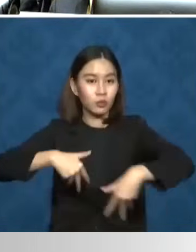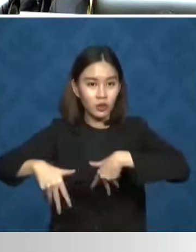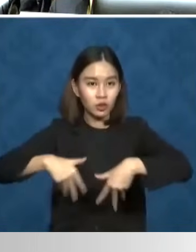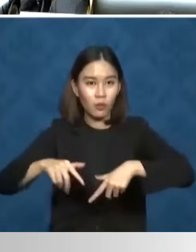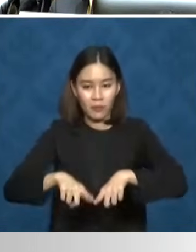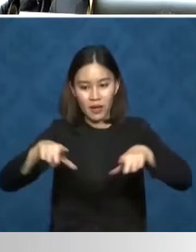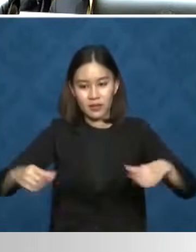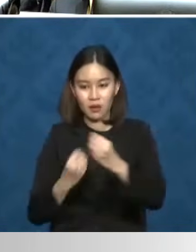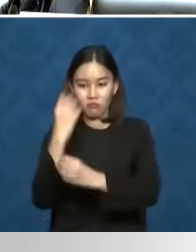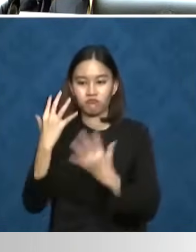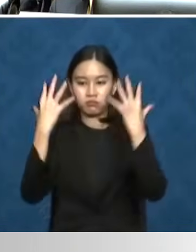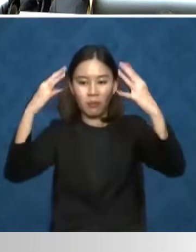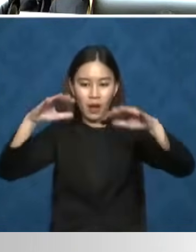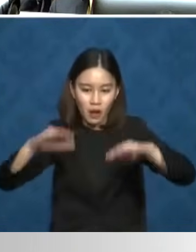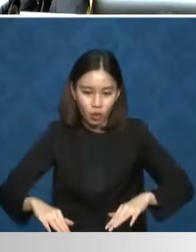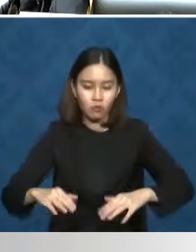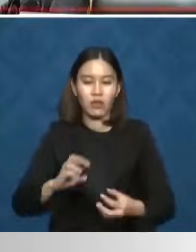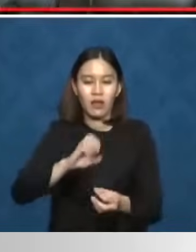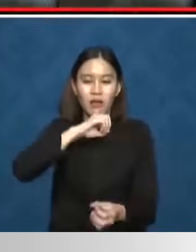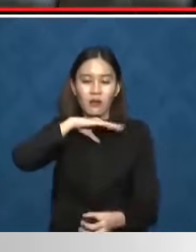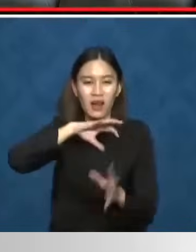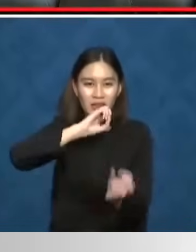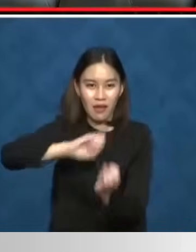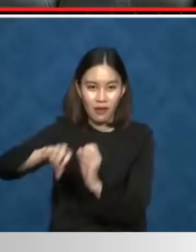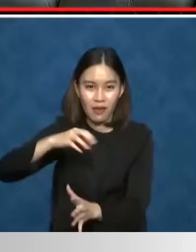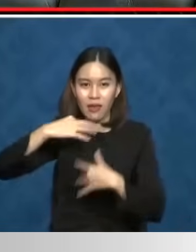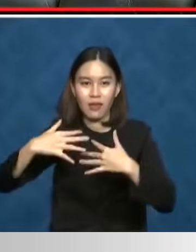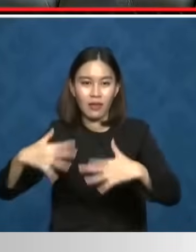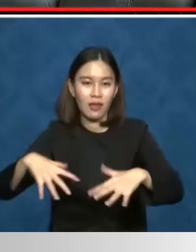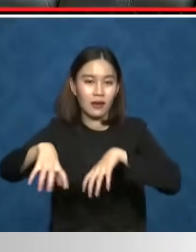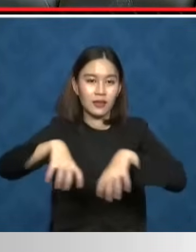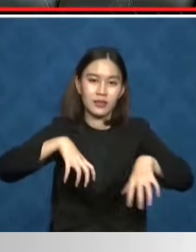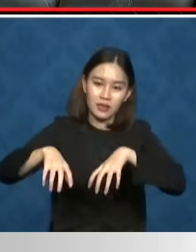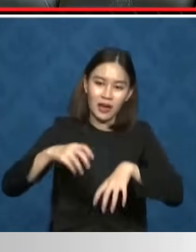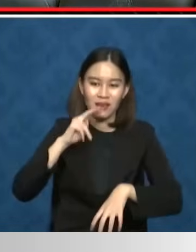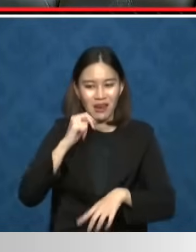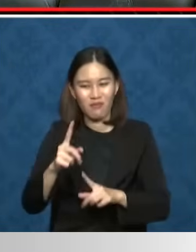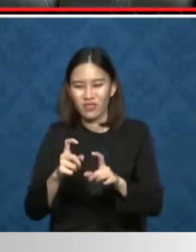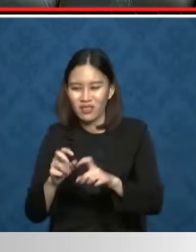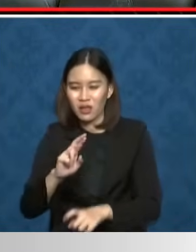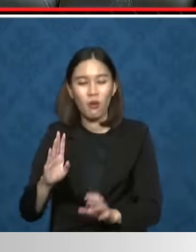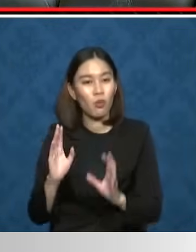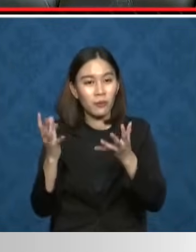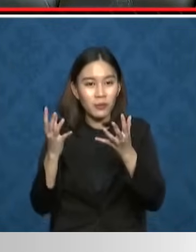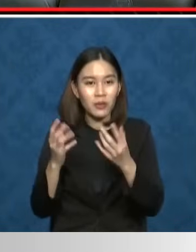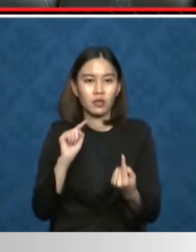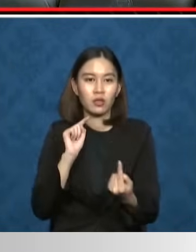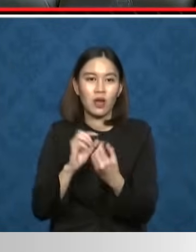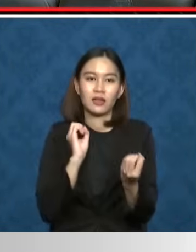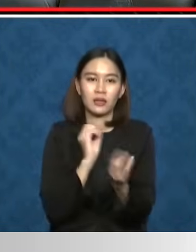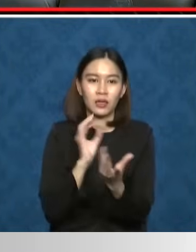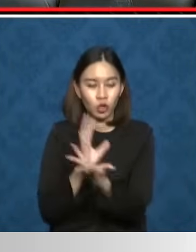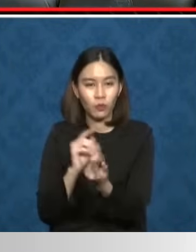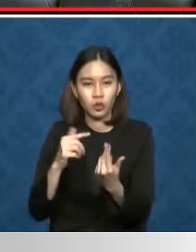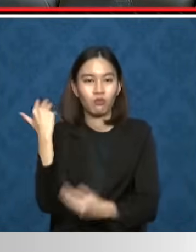พื้นที่ป่าที่ลดลงปัญหาขยะในทะเลและการจัดการขยะและน้ำเสียที่ไม่เป็นระบบไปจนถึงผลกระทบจากภัยส